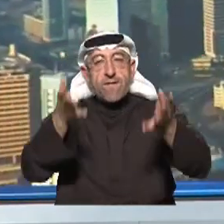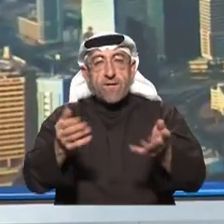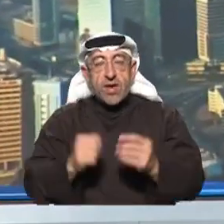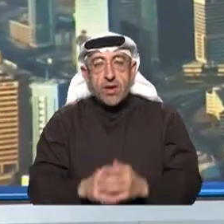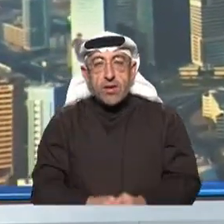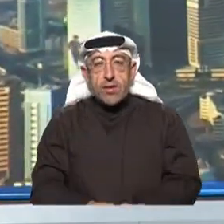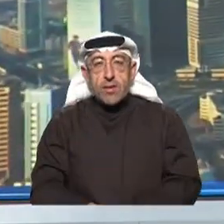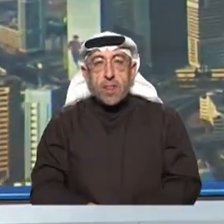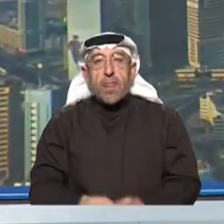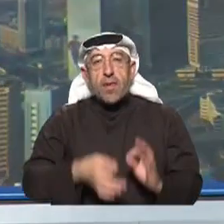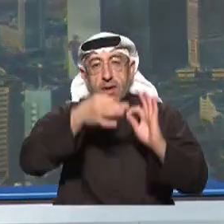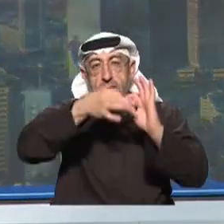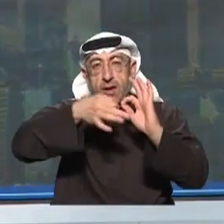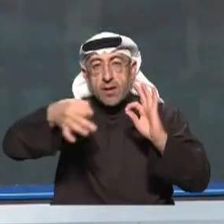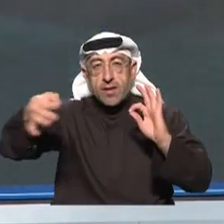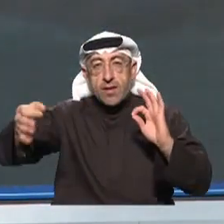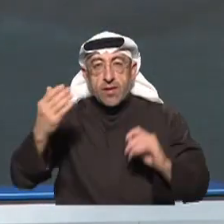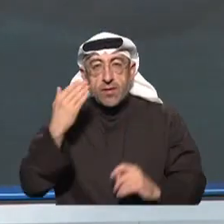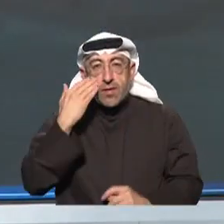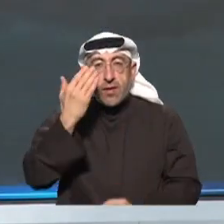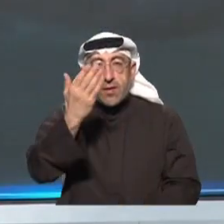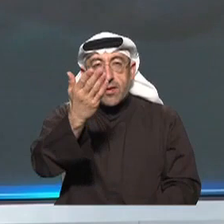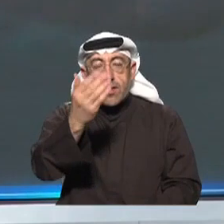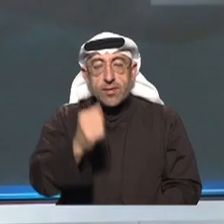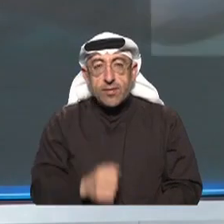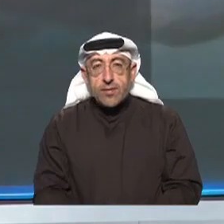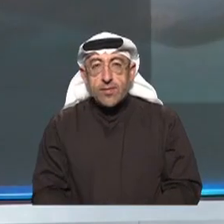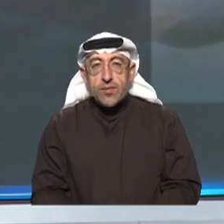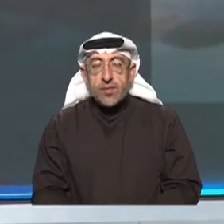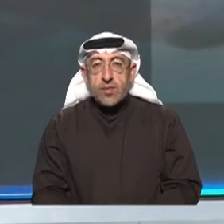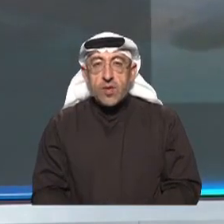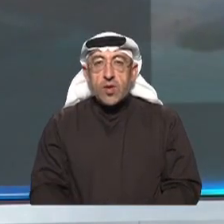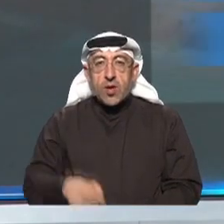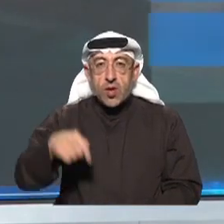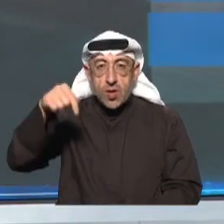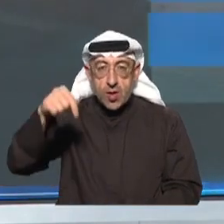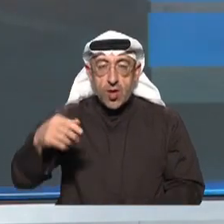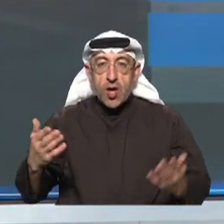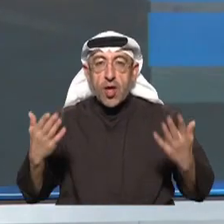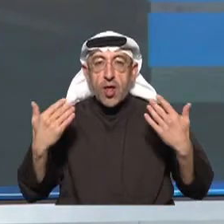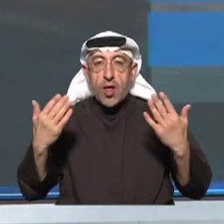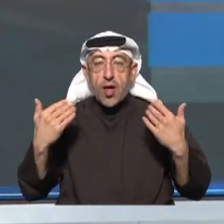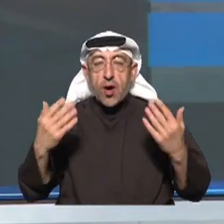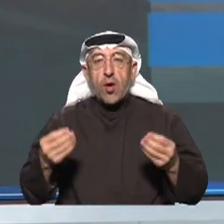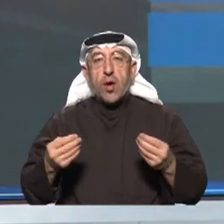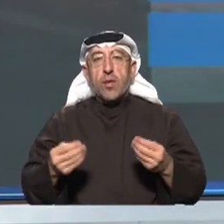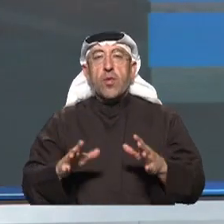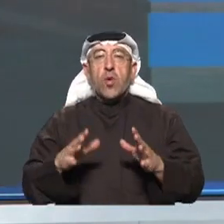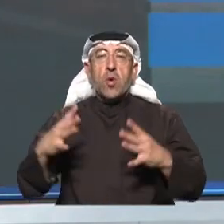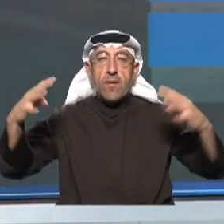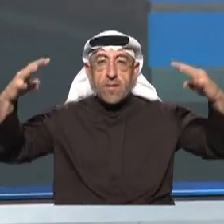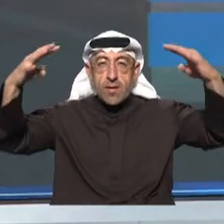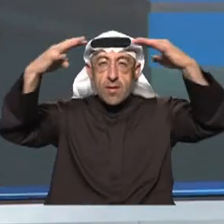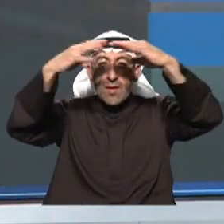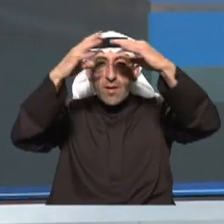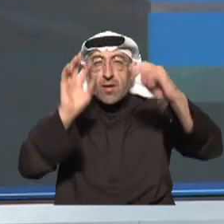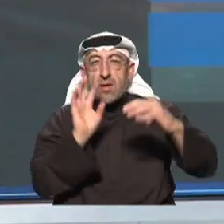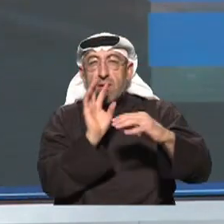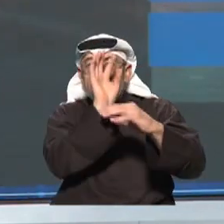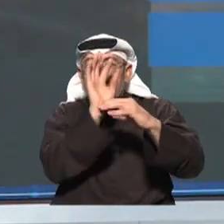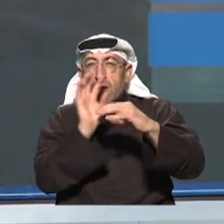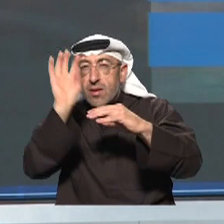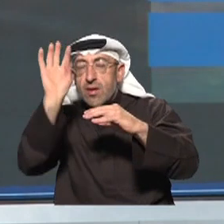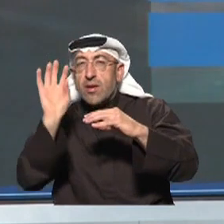من التفاصيل تابعوا معنا بقية النشرة. الأجواء الحالية في مدينة الكويت: أجواء غائمة جزئيا، رياح